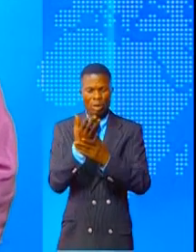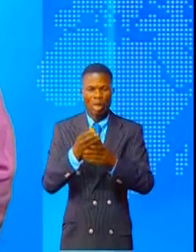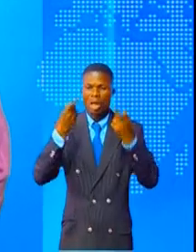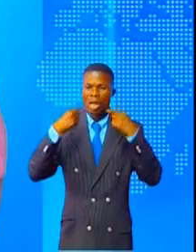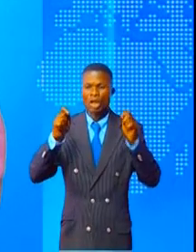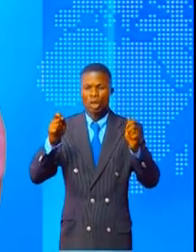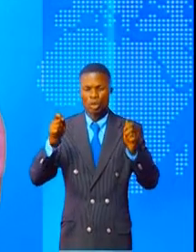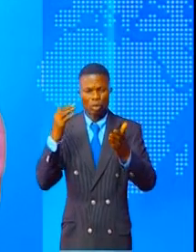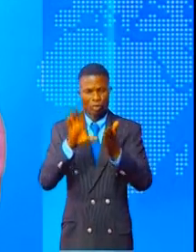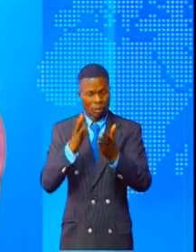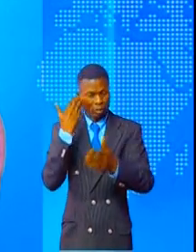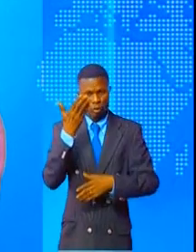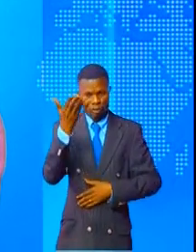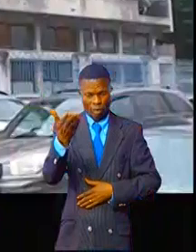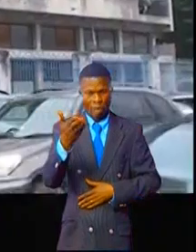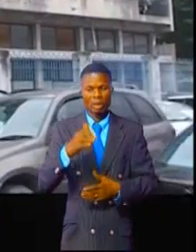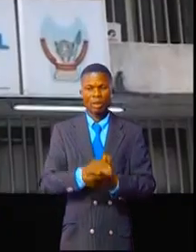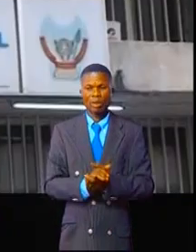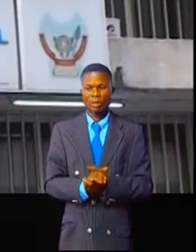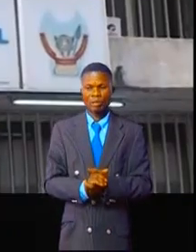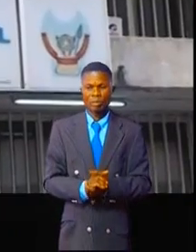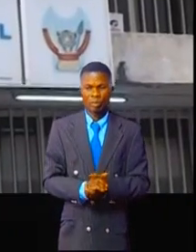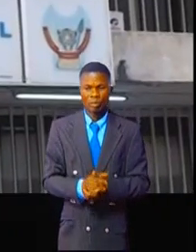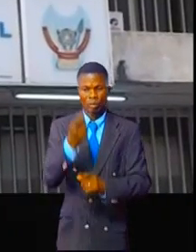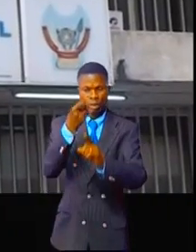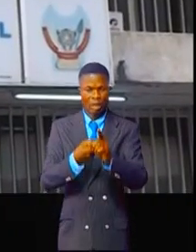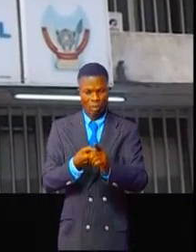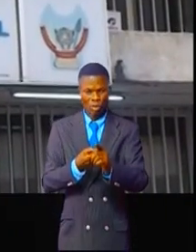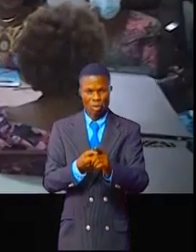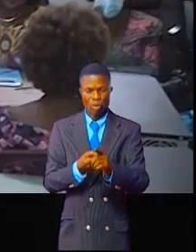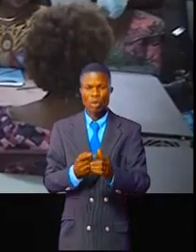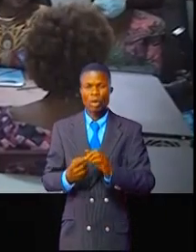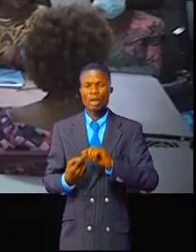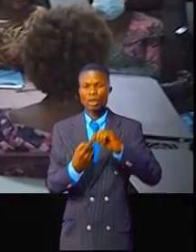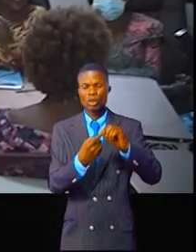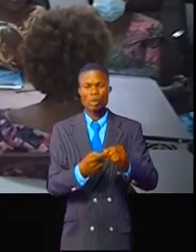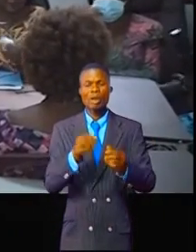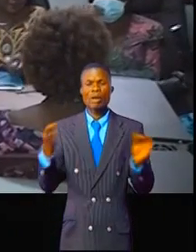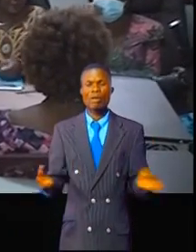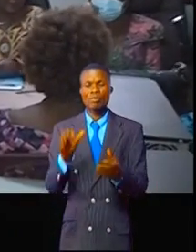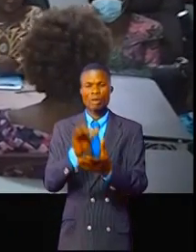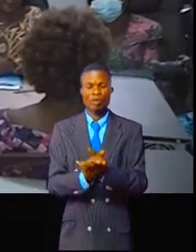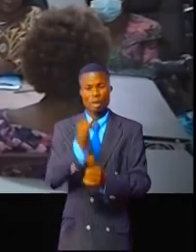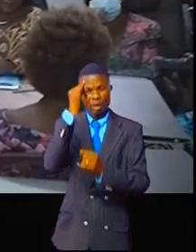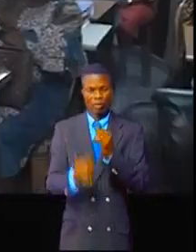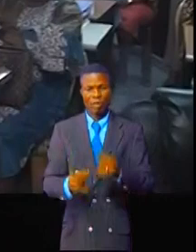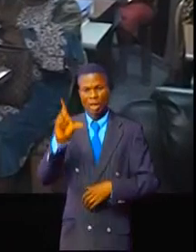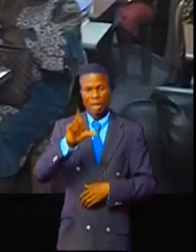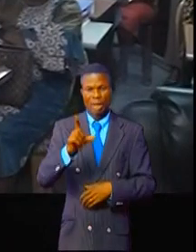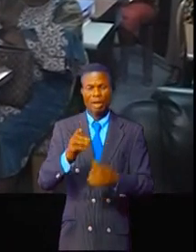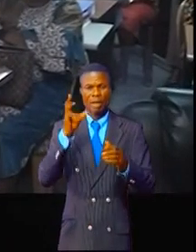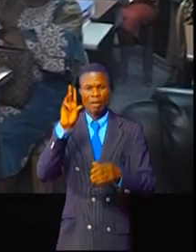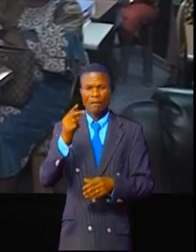euro dépendent à super tibre officielle le mois dédié à la femme s'est clôturée la langue du 29 mars 2021